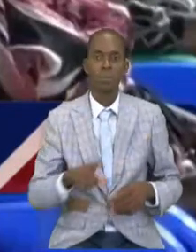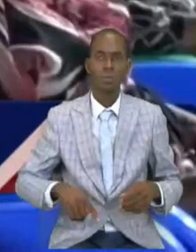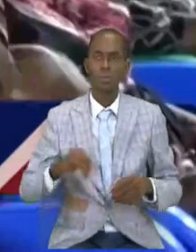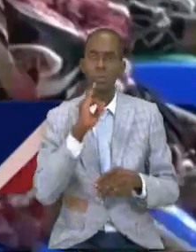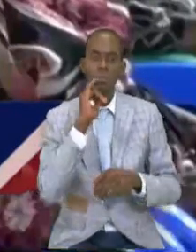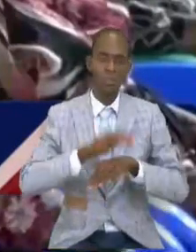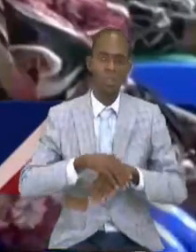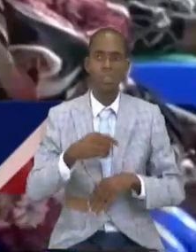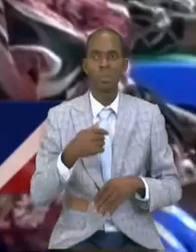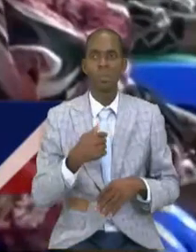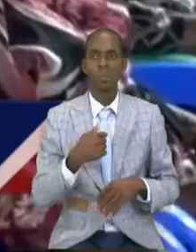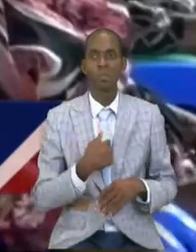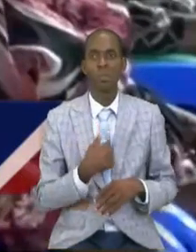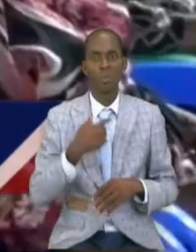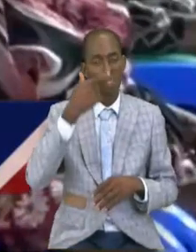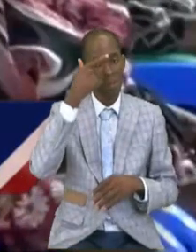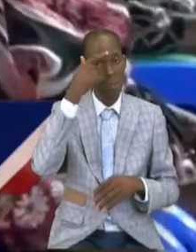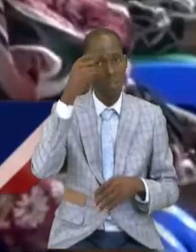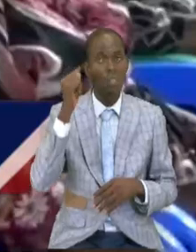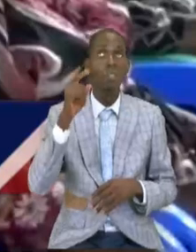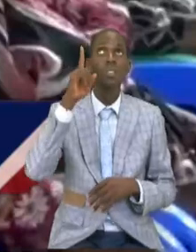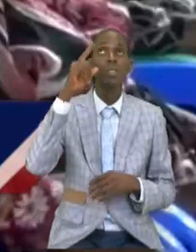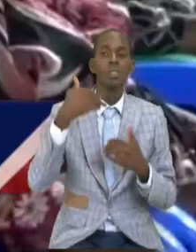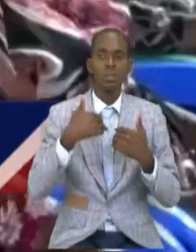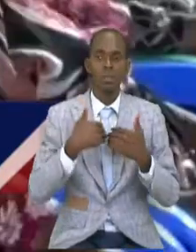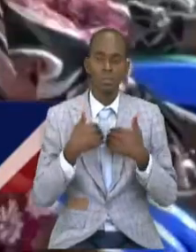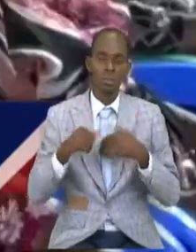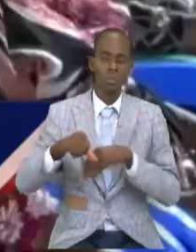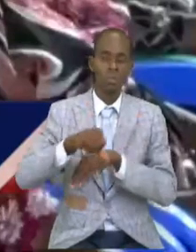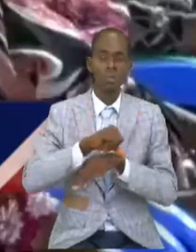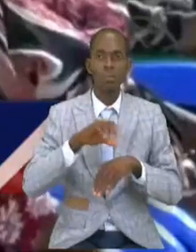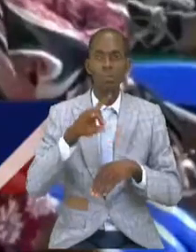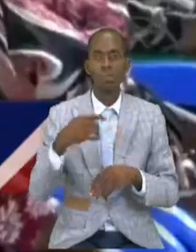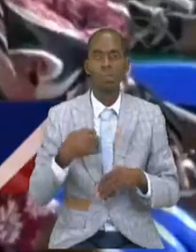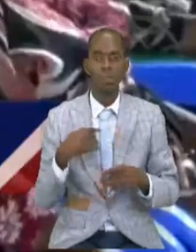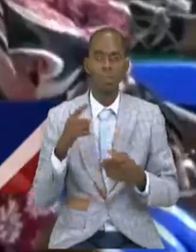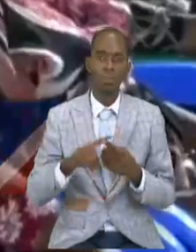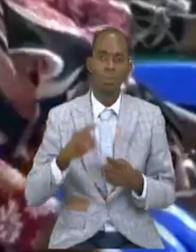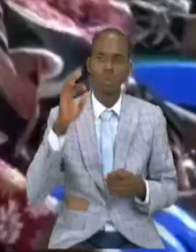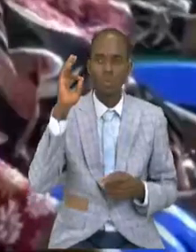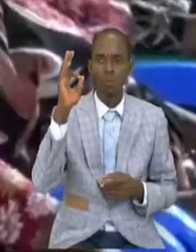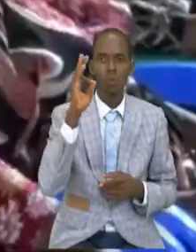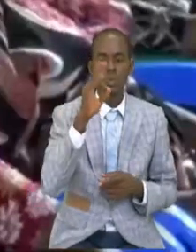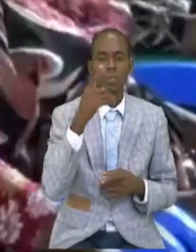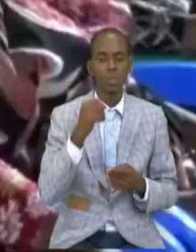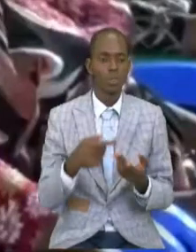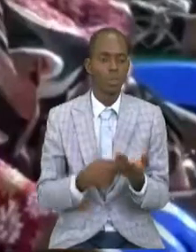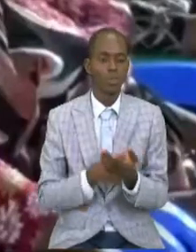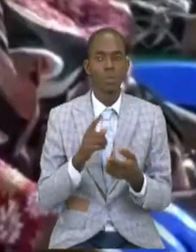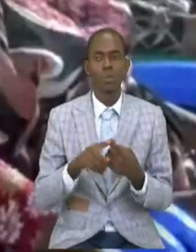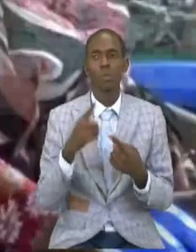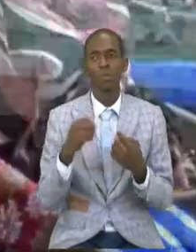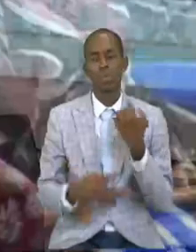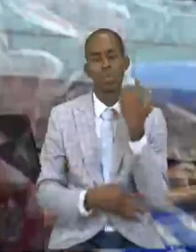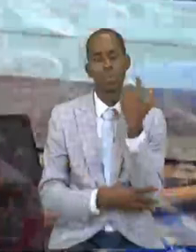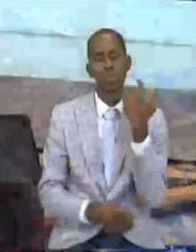L'Esprit du Seigneur est sur moi, parce qu'il m'a oint pour annoncer une